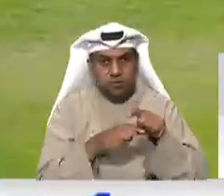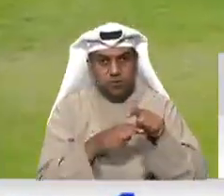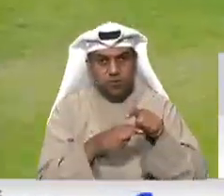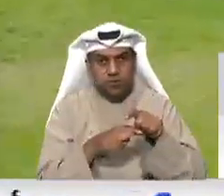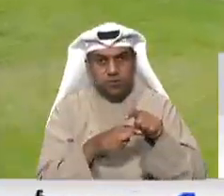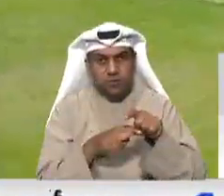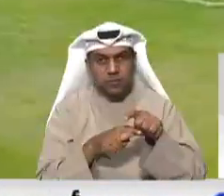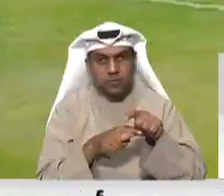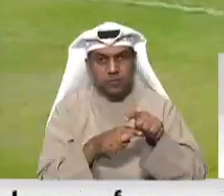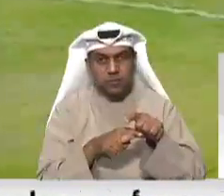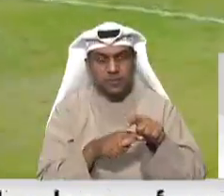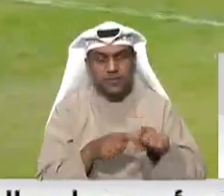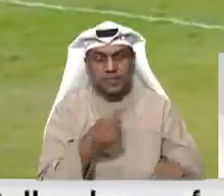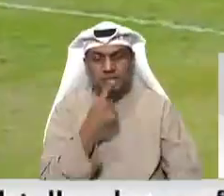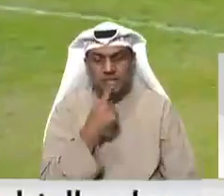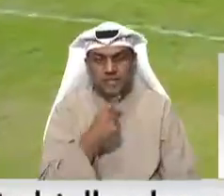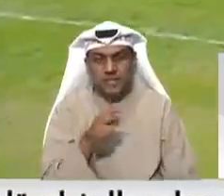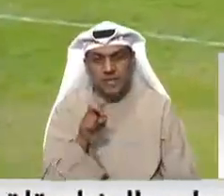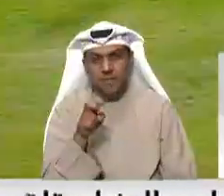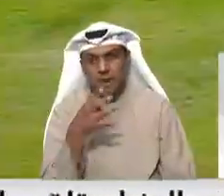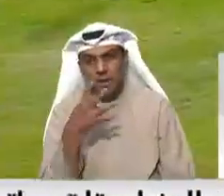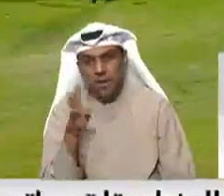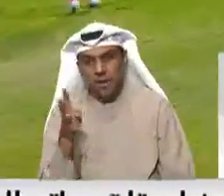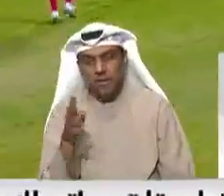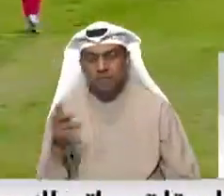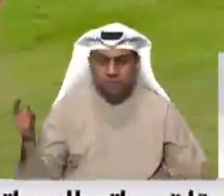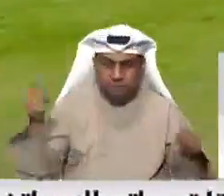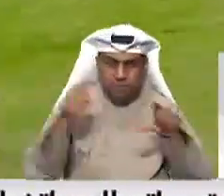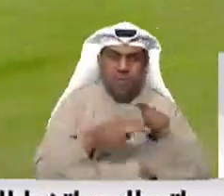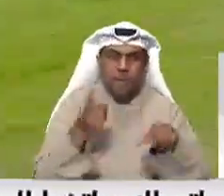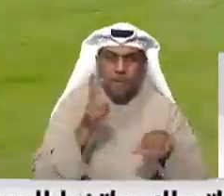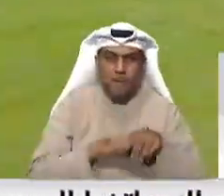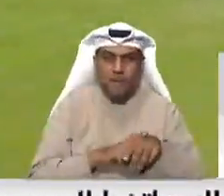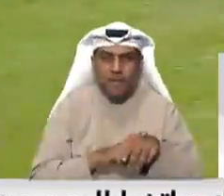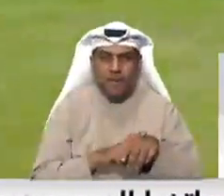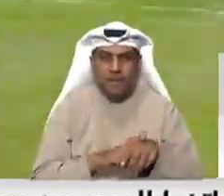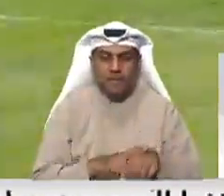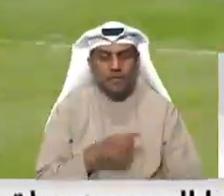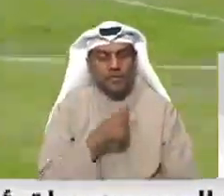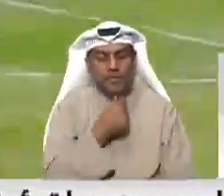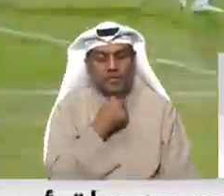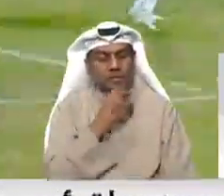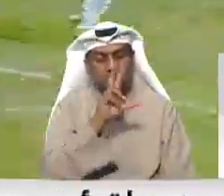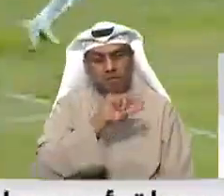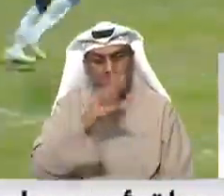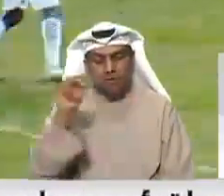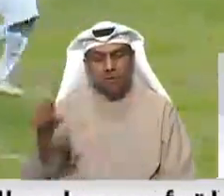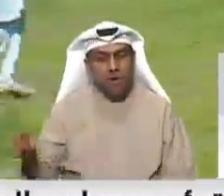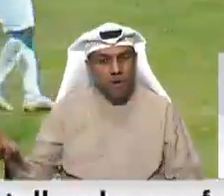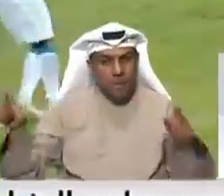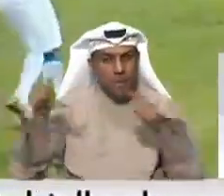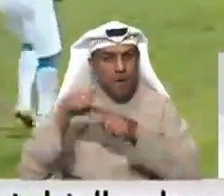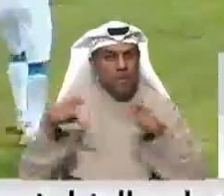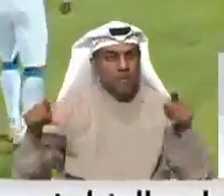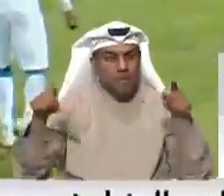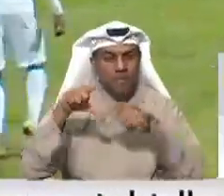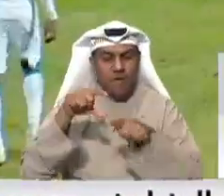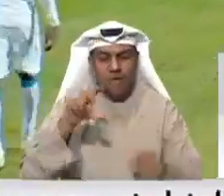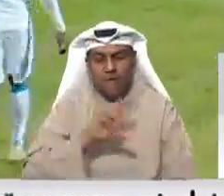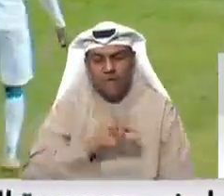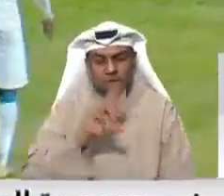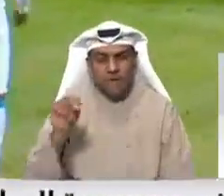يعقوب الطراره في الدقيقتين الثامنه والاربعين والتاسعه والخمسين بعدها تمكن الجهراء من معادله النتيجه بتسجيله هدفين